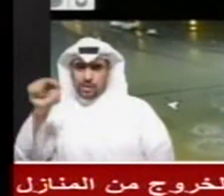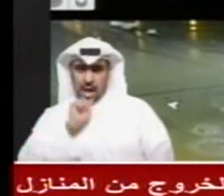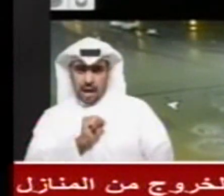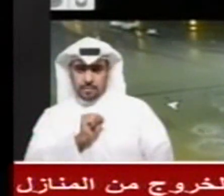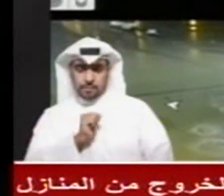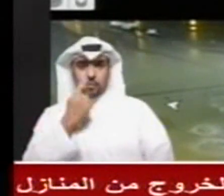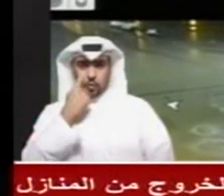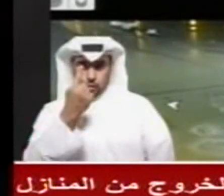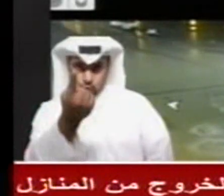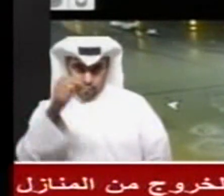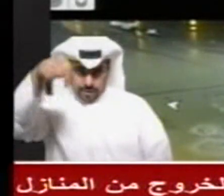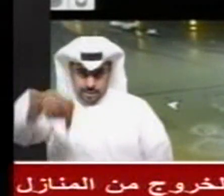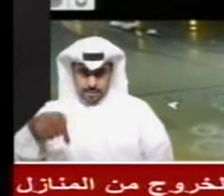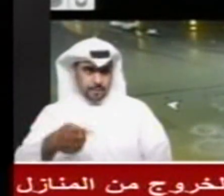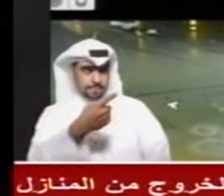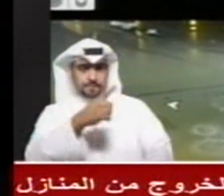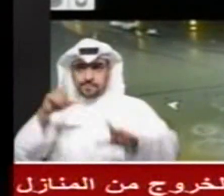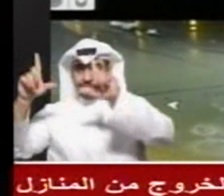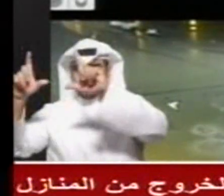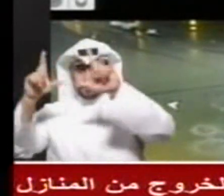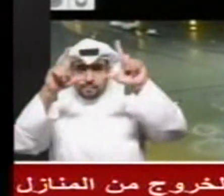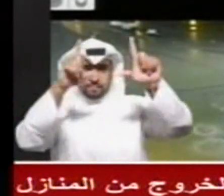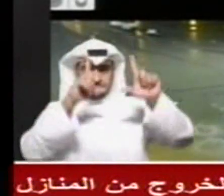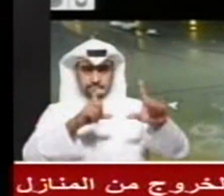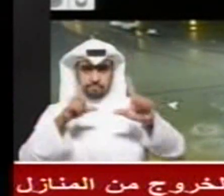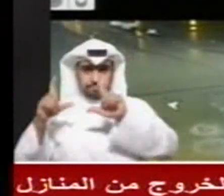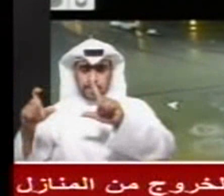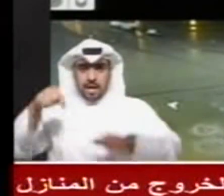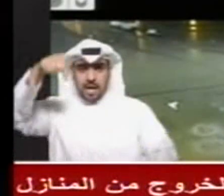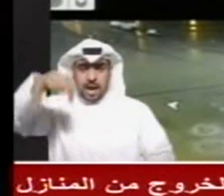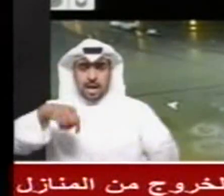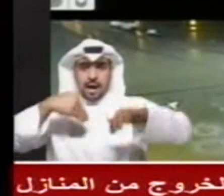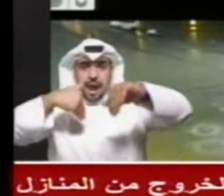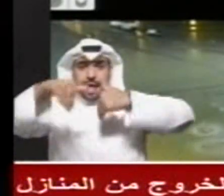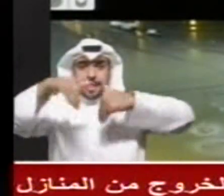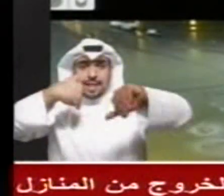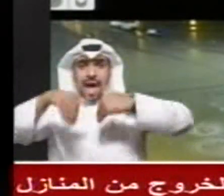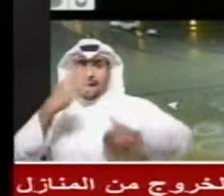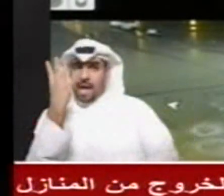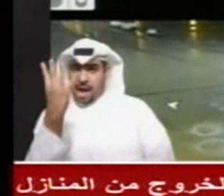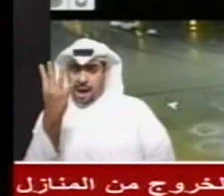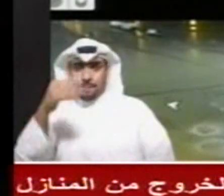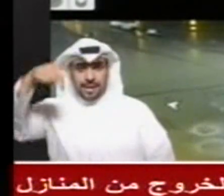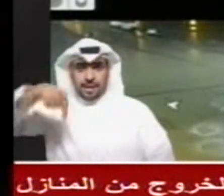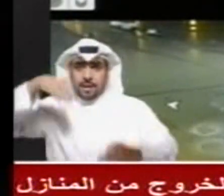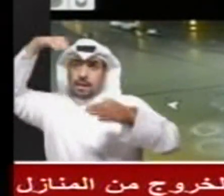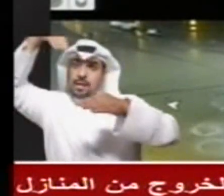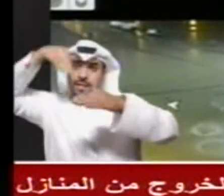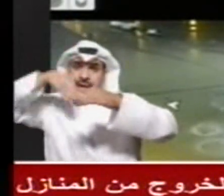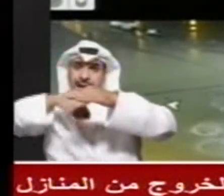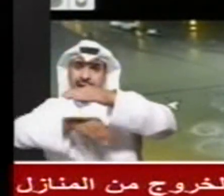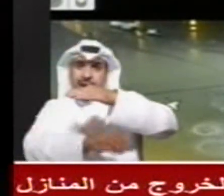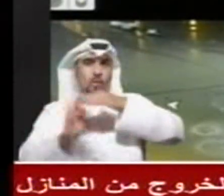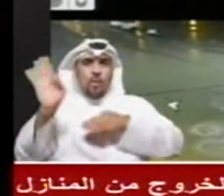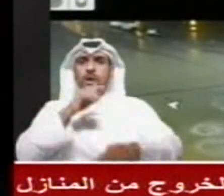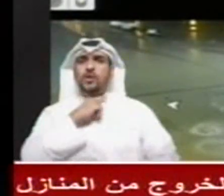الآن عندنا طبعا نفق الدائر الرابع مع طريق الغزالي امتلأ تقريبا بالماء وتم